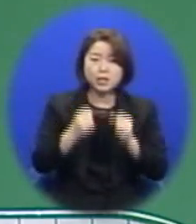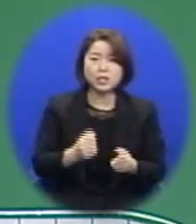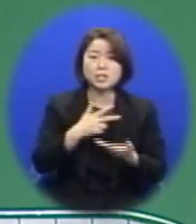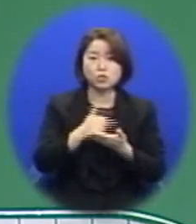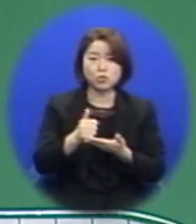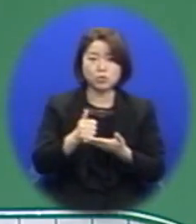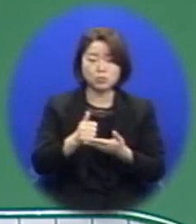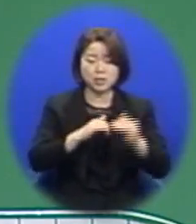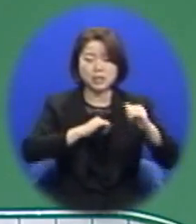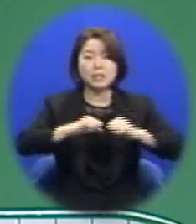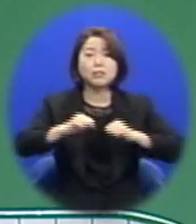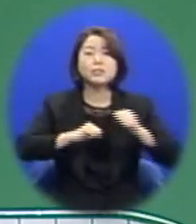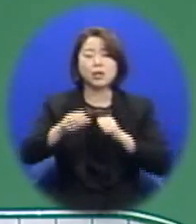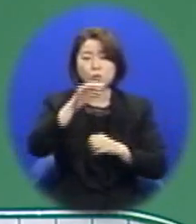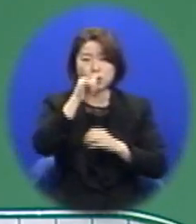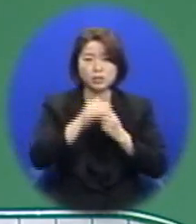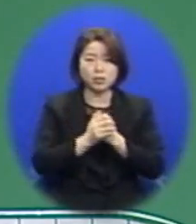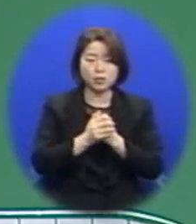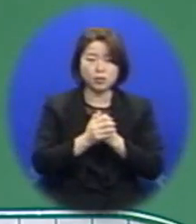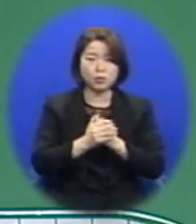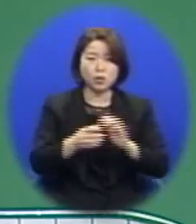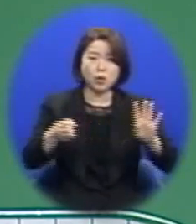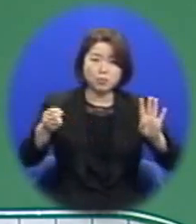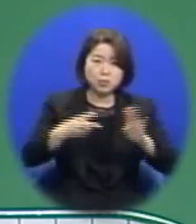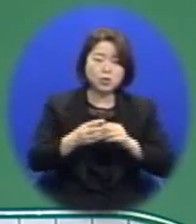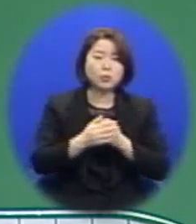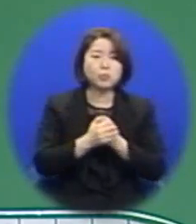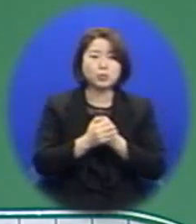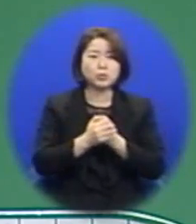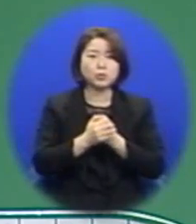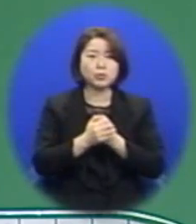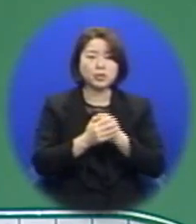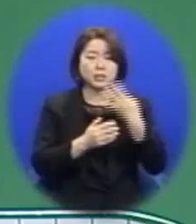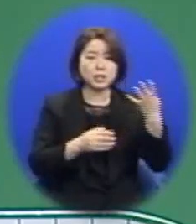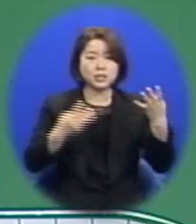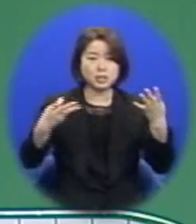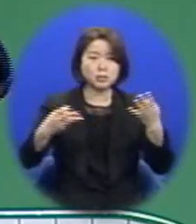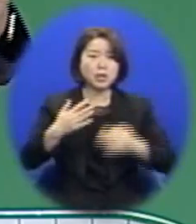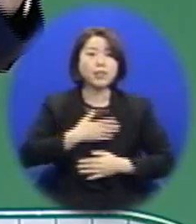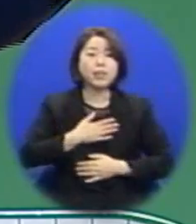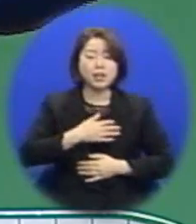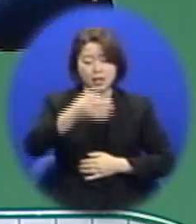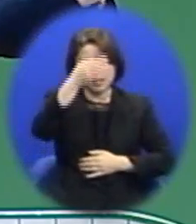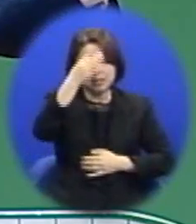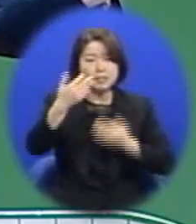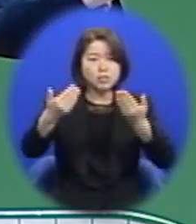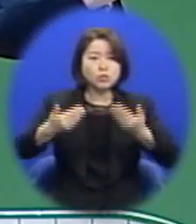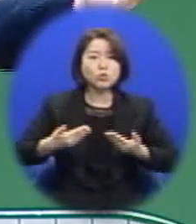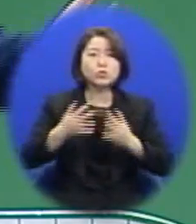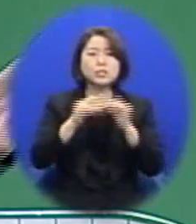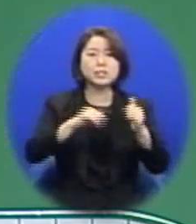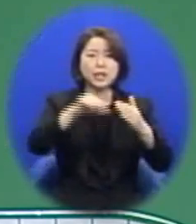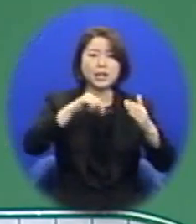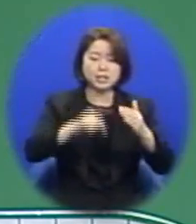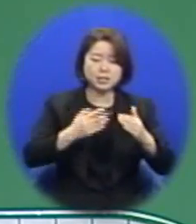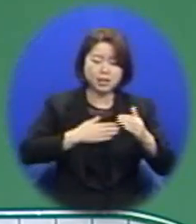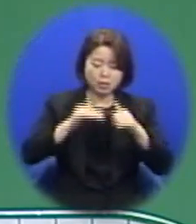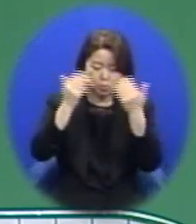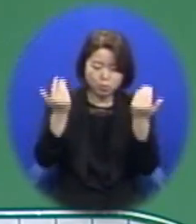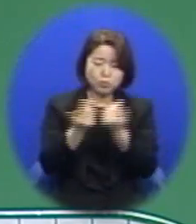계세요. 빌립보서 4장 13절에 내게 능력 주시는 자 안에서 내가 모든 것을 할 수 있느니라.